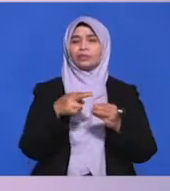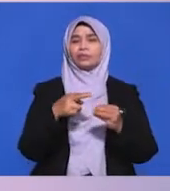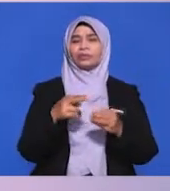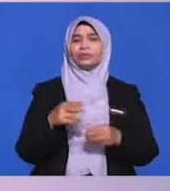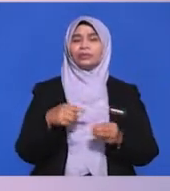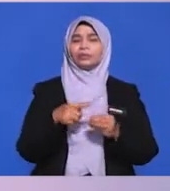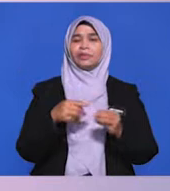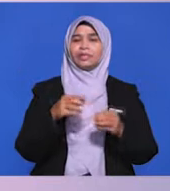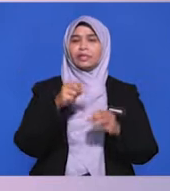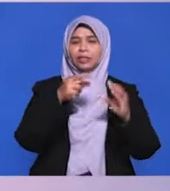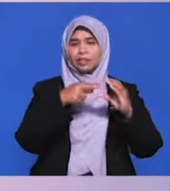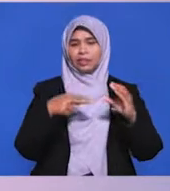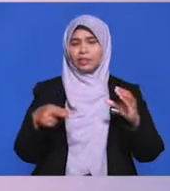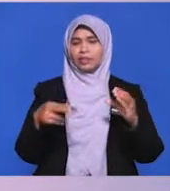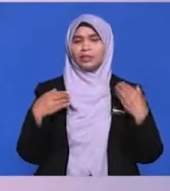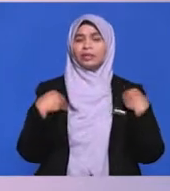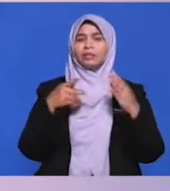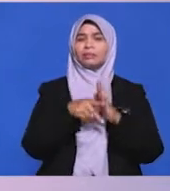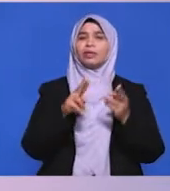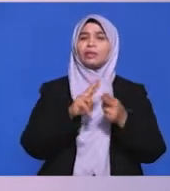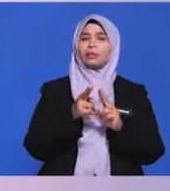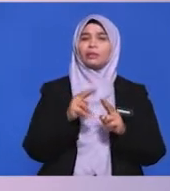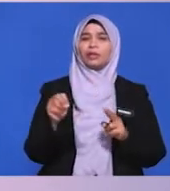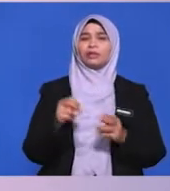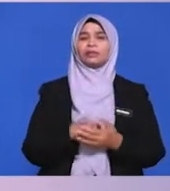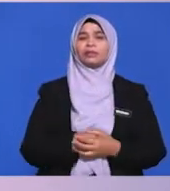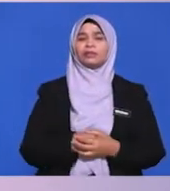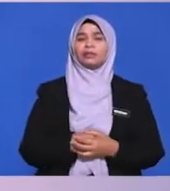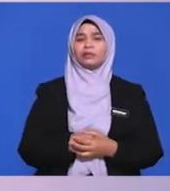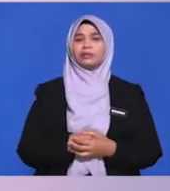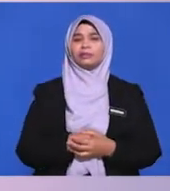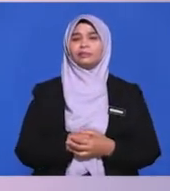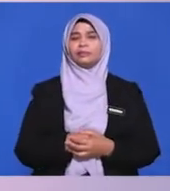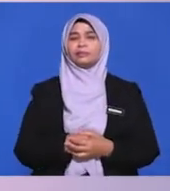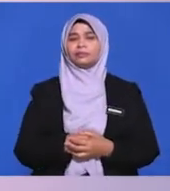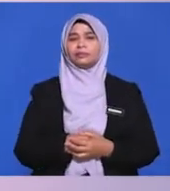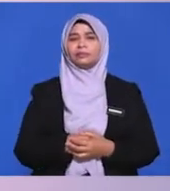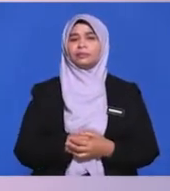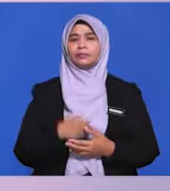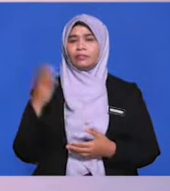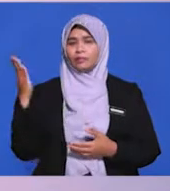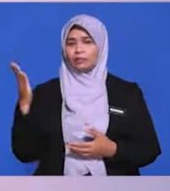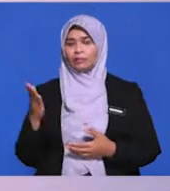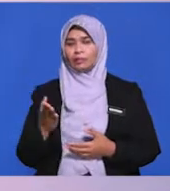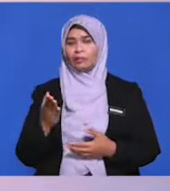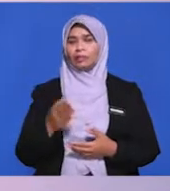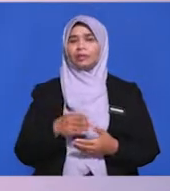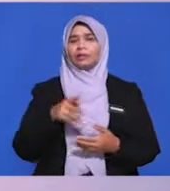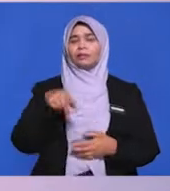cash mengalami perubahan I make dua bersama diterbitkan yaitu